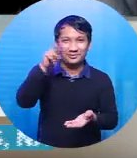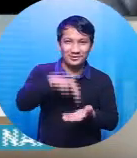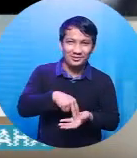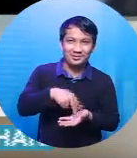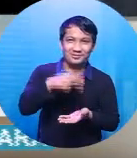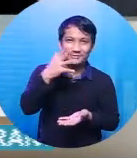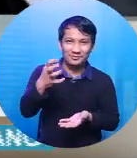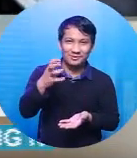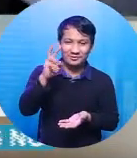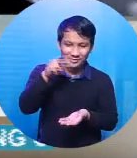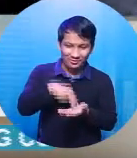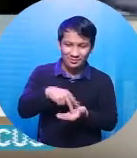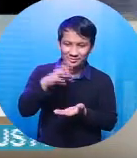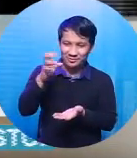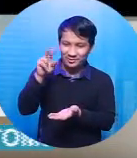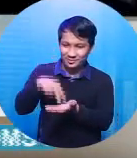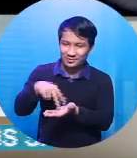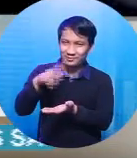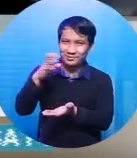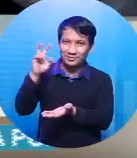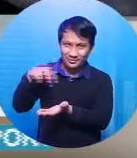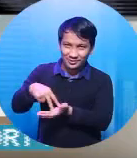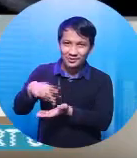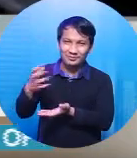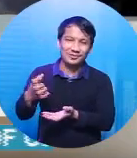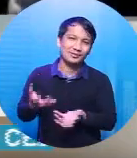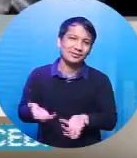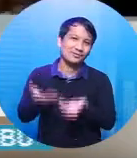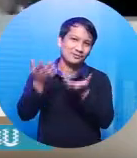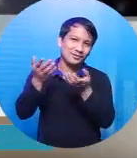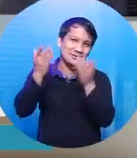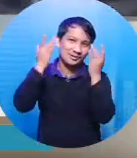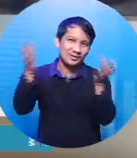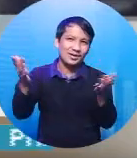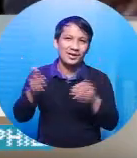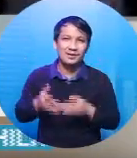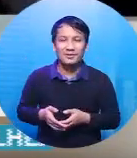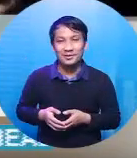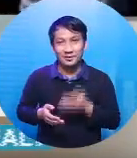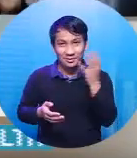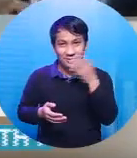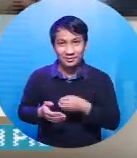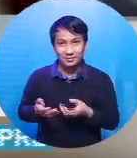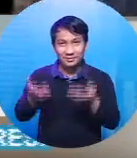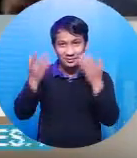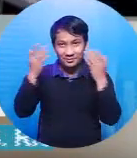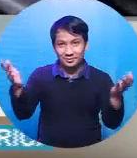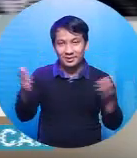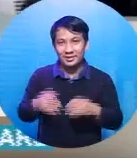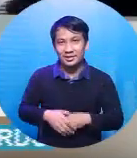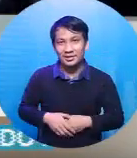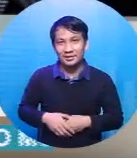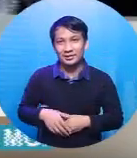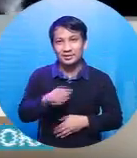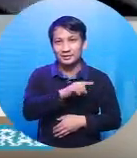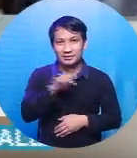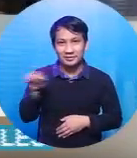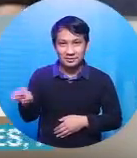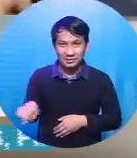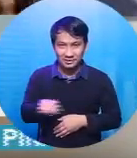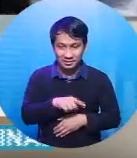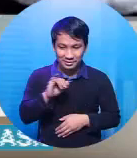isa. 2-5 bawat isa sa inyo. Galang-galing nyo. At lalo pa nakita ko yung nakalagay, Idol, Rafi